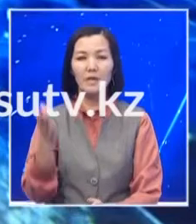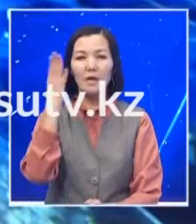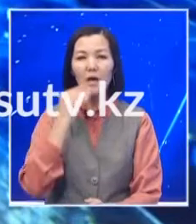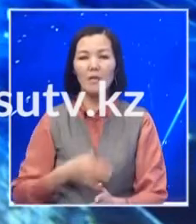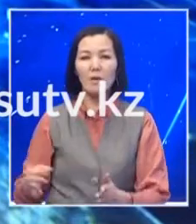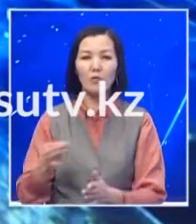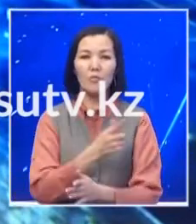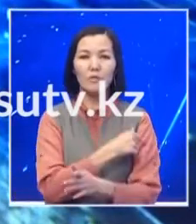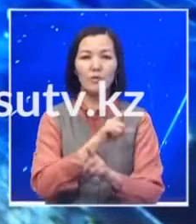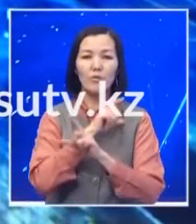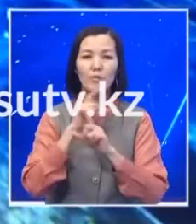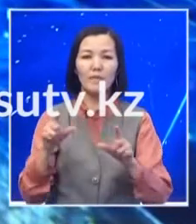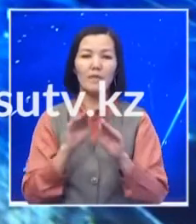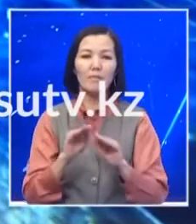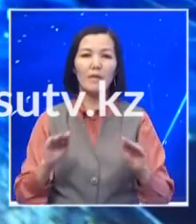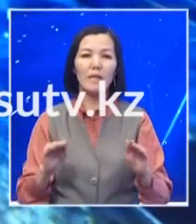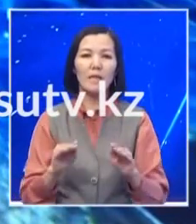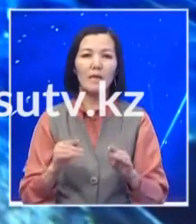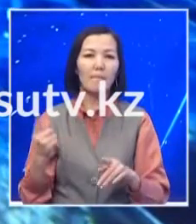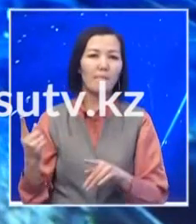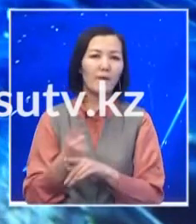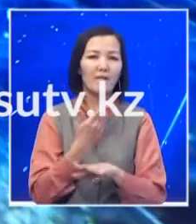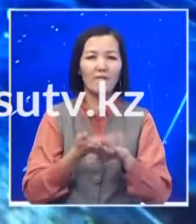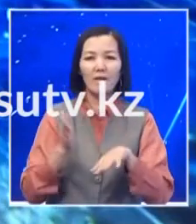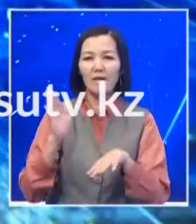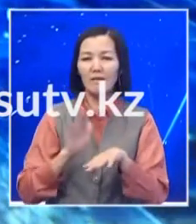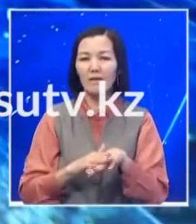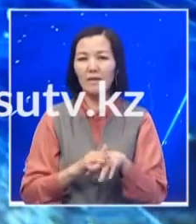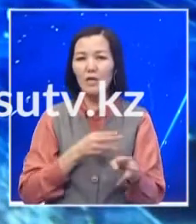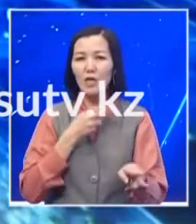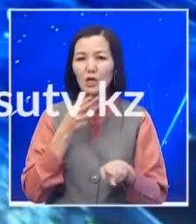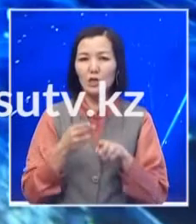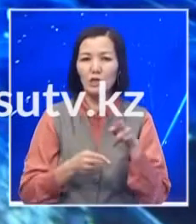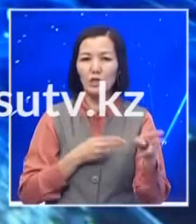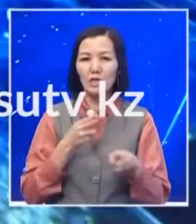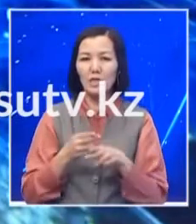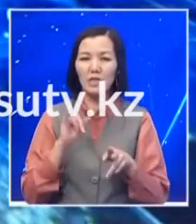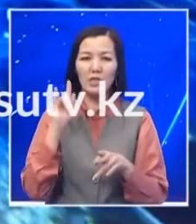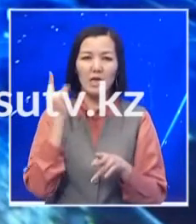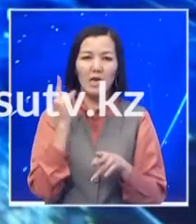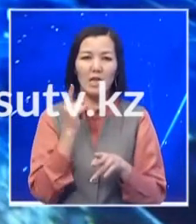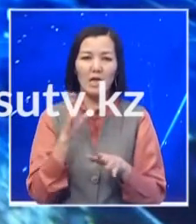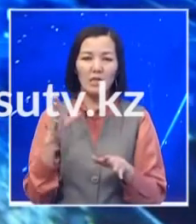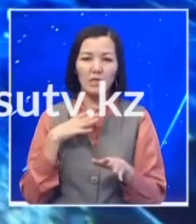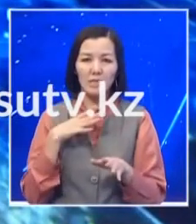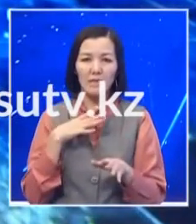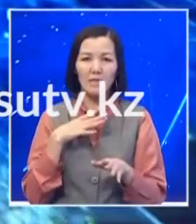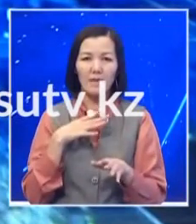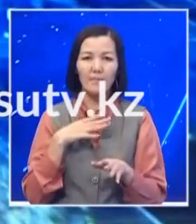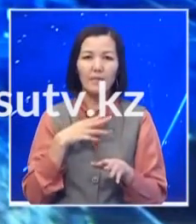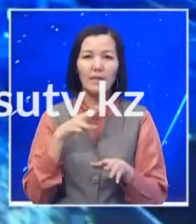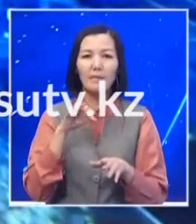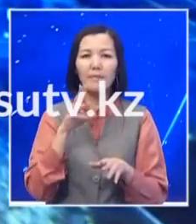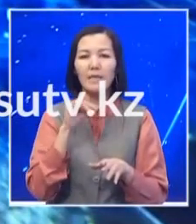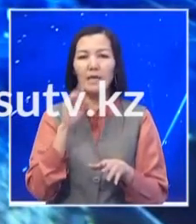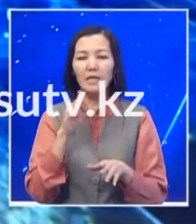Облыстық көпсалалы балалар ауруханасында алғаш рет несеп жыныс жүйесінде туа бітті ақауы бар шақалаққа ота жасалды. Бұл